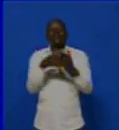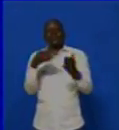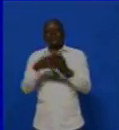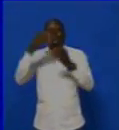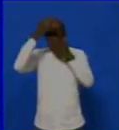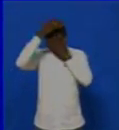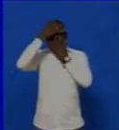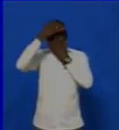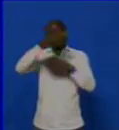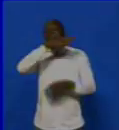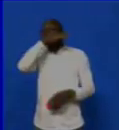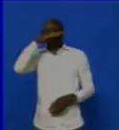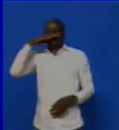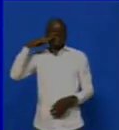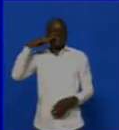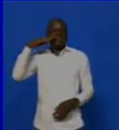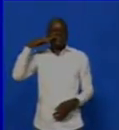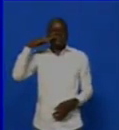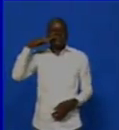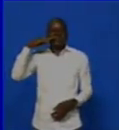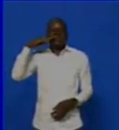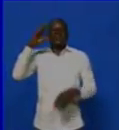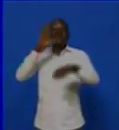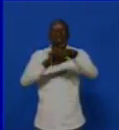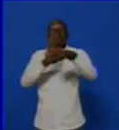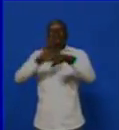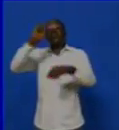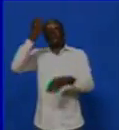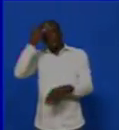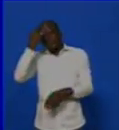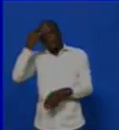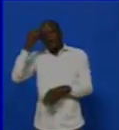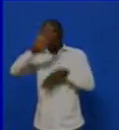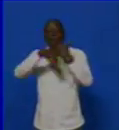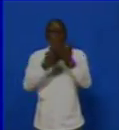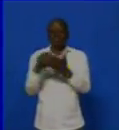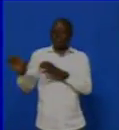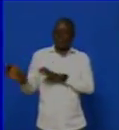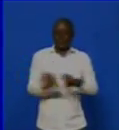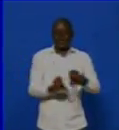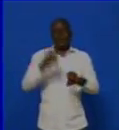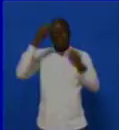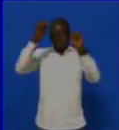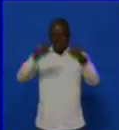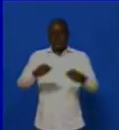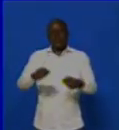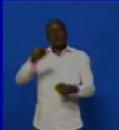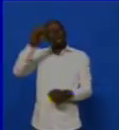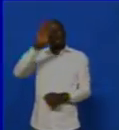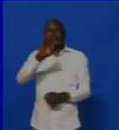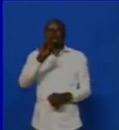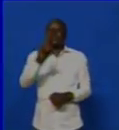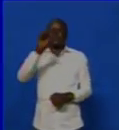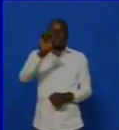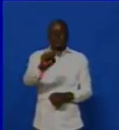grand banditisme. Appelle le gouvernement à ne ménager aucun effort pour pourvoir aux forces de défense et de sécurité